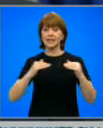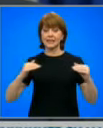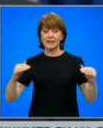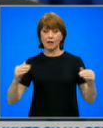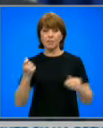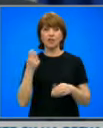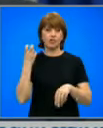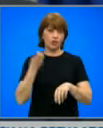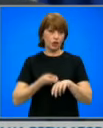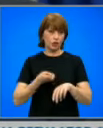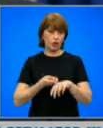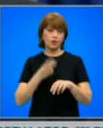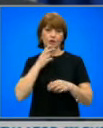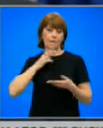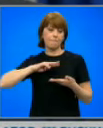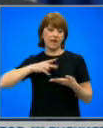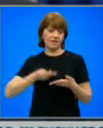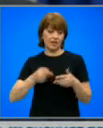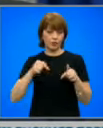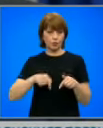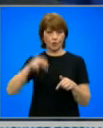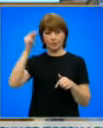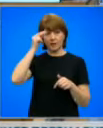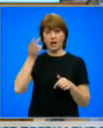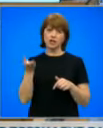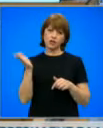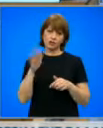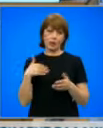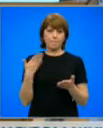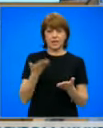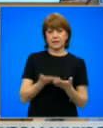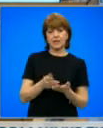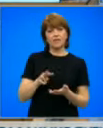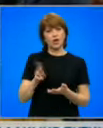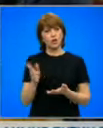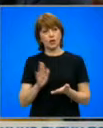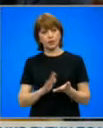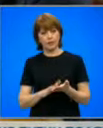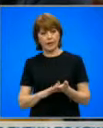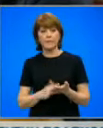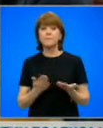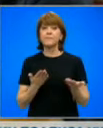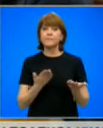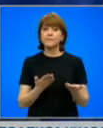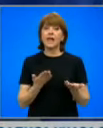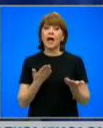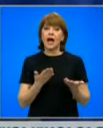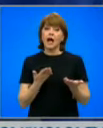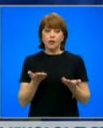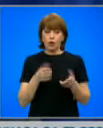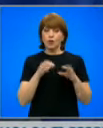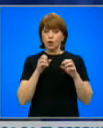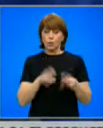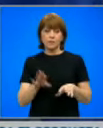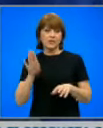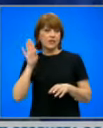преведена официално в България, но ще представя и другия документ. В крайна сметка кандидатът на Продължаваме промяната беше допуснат до изслушване,